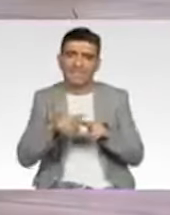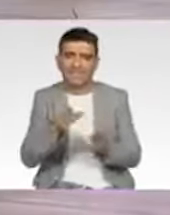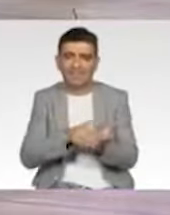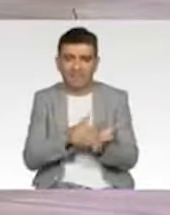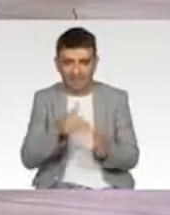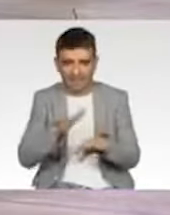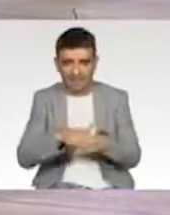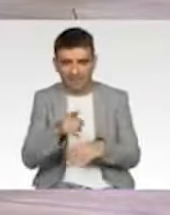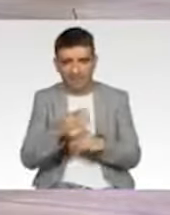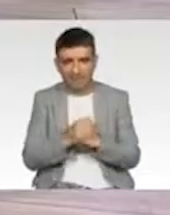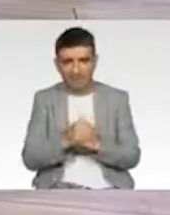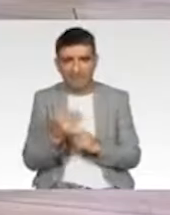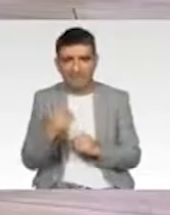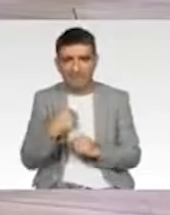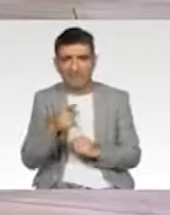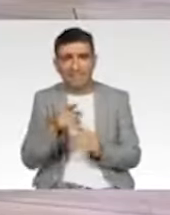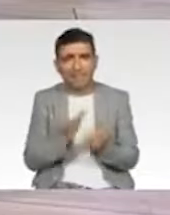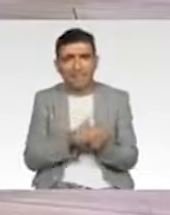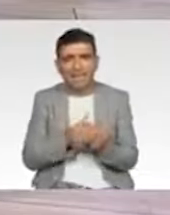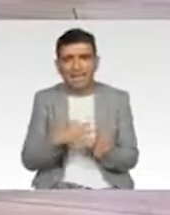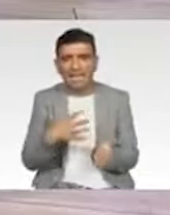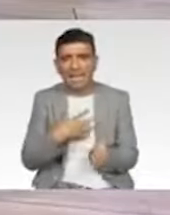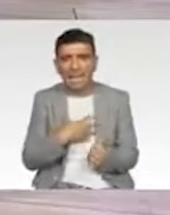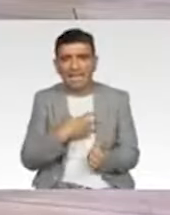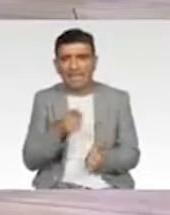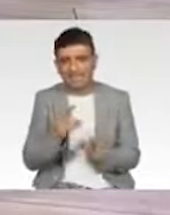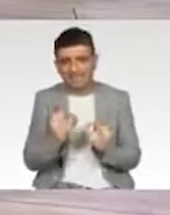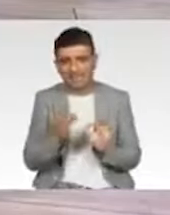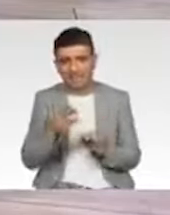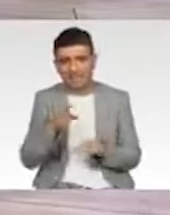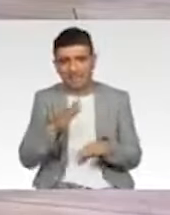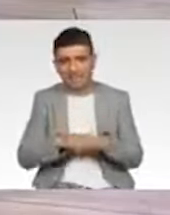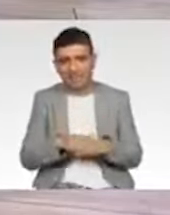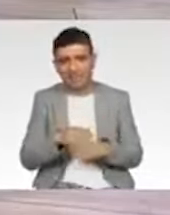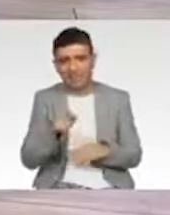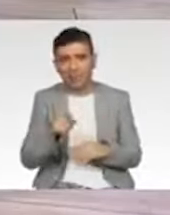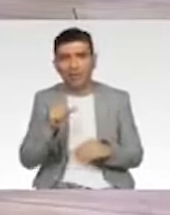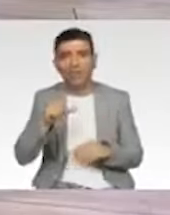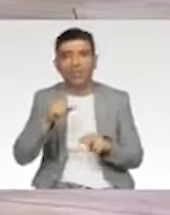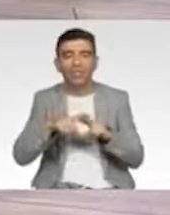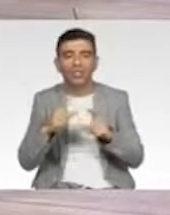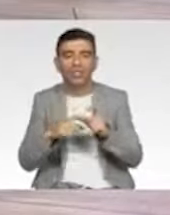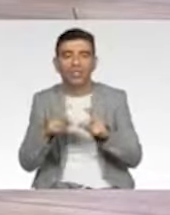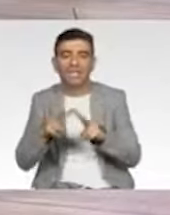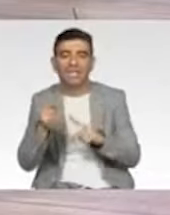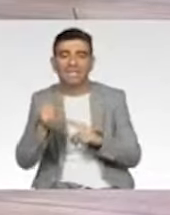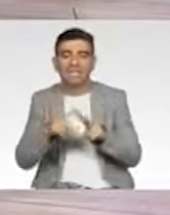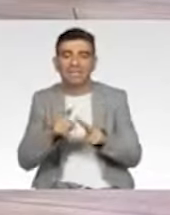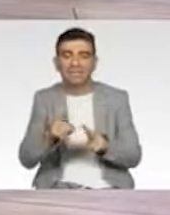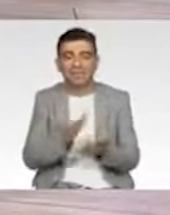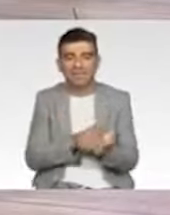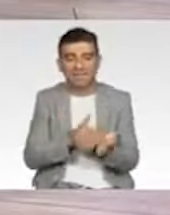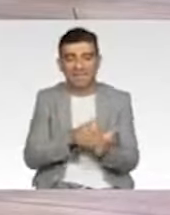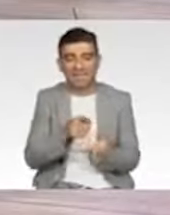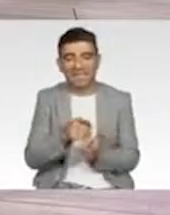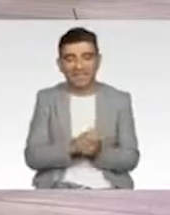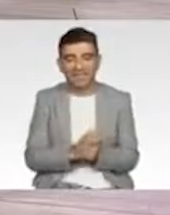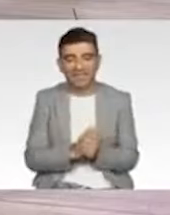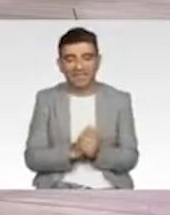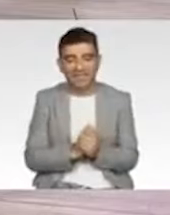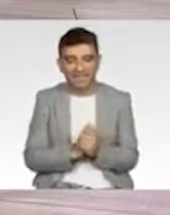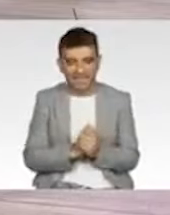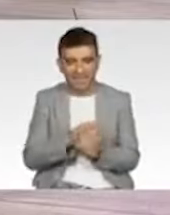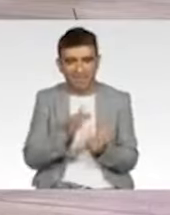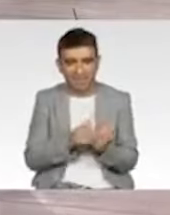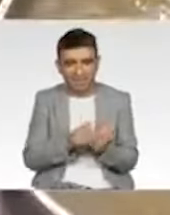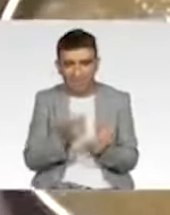bu pilavı sen yaptın değil mi? Bizim pilavdan farkı bu ne? Bu kendine göre mi yaptın bunu? Yok, bu jasmin pilavı yaptım. Ha, jasmin işte, bahsettiğimiz evet. Basmati pirinçler. Mesela